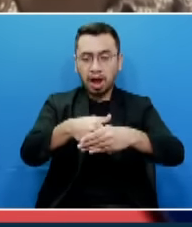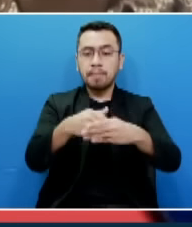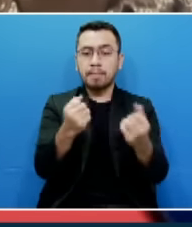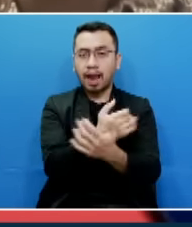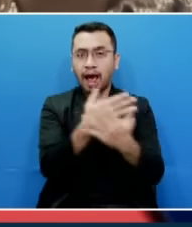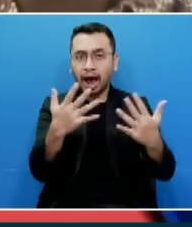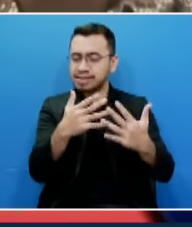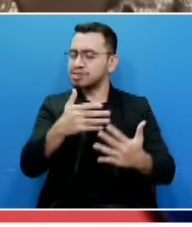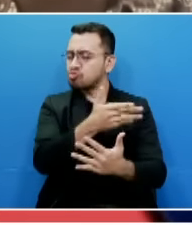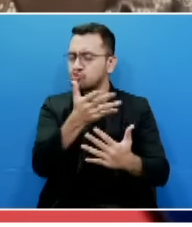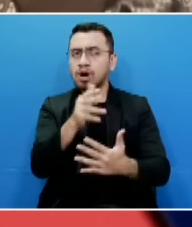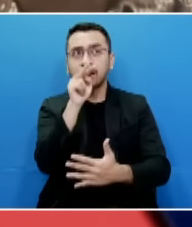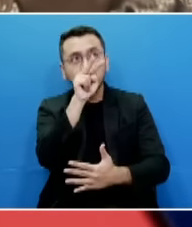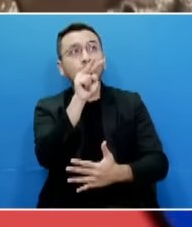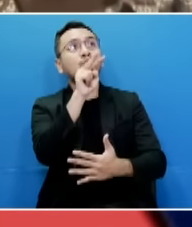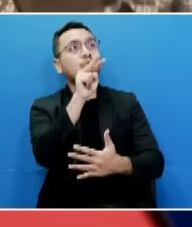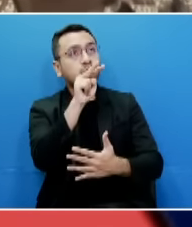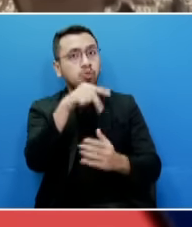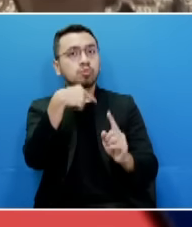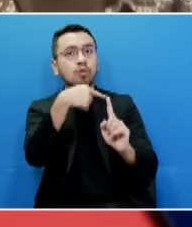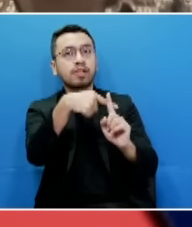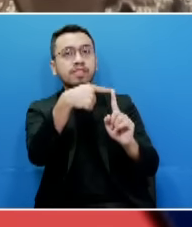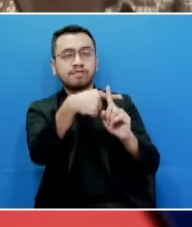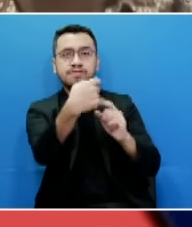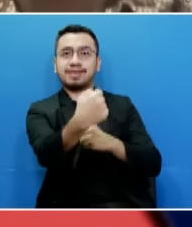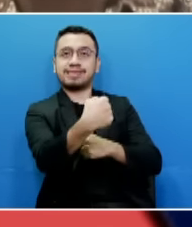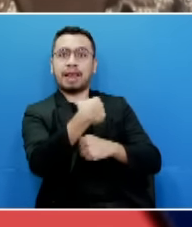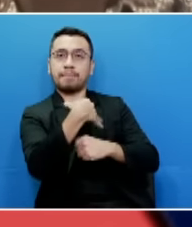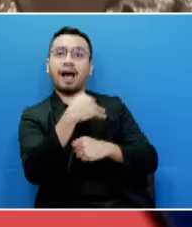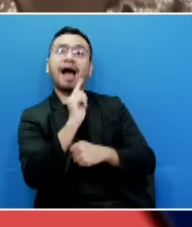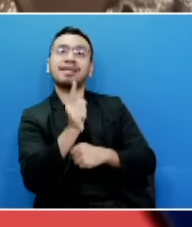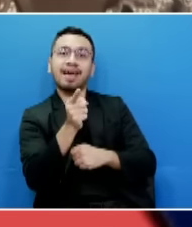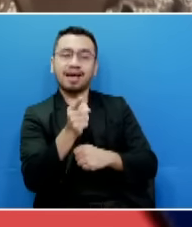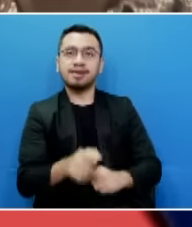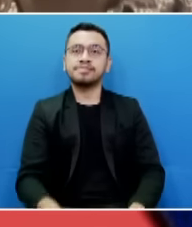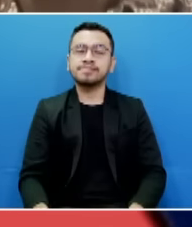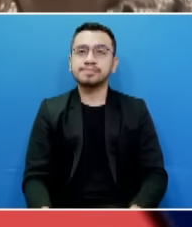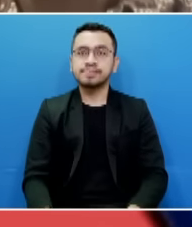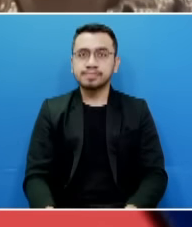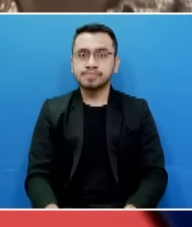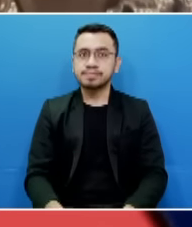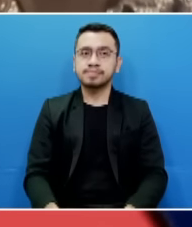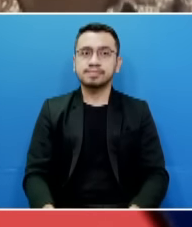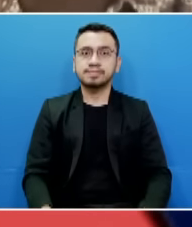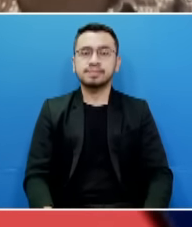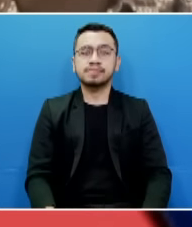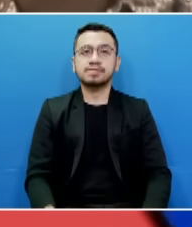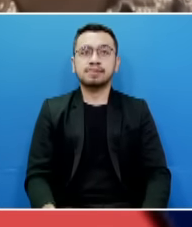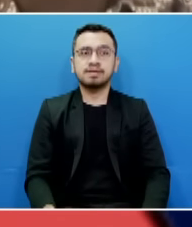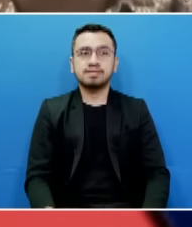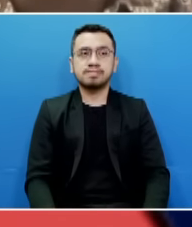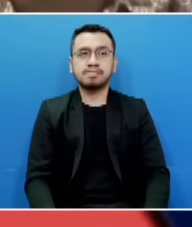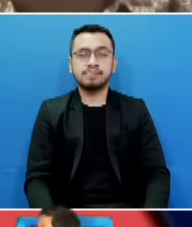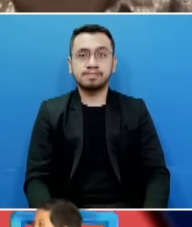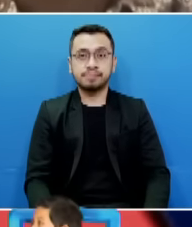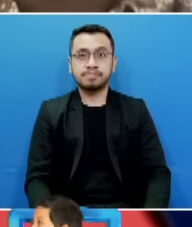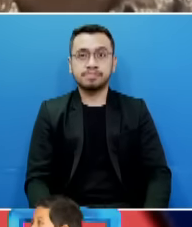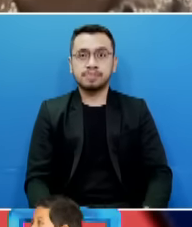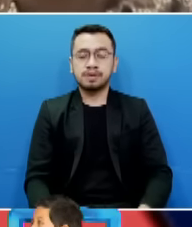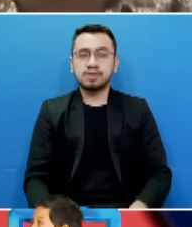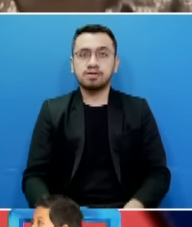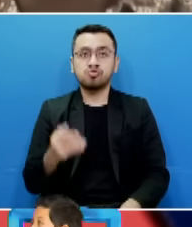betul dan mungkin ya kalau kita memakai misalnya ee ee yang sering dulu disebut sebagai